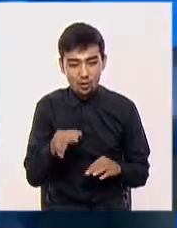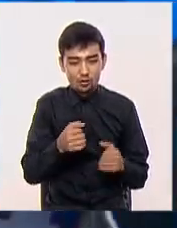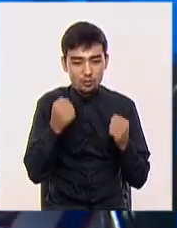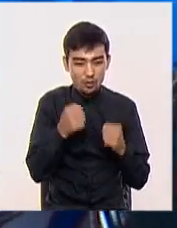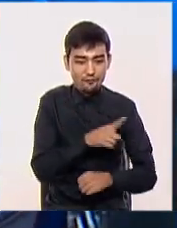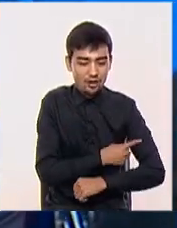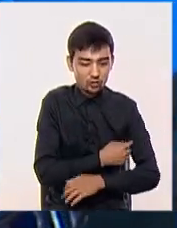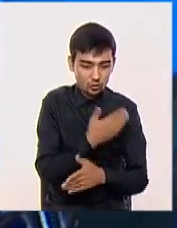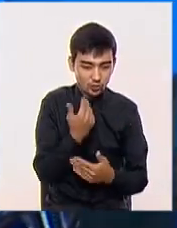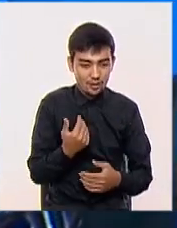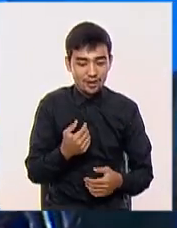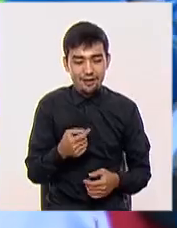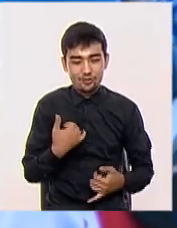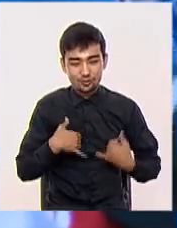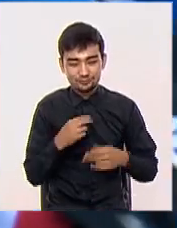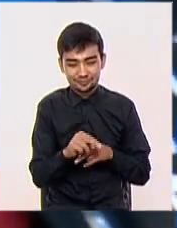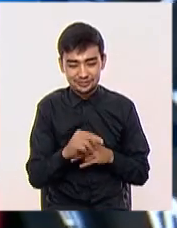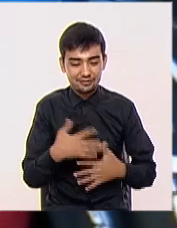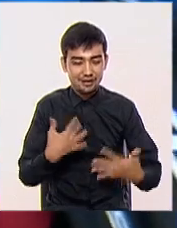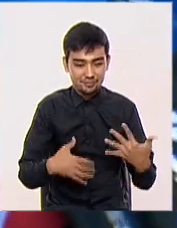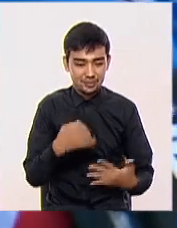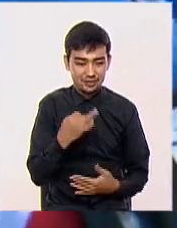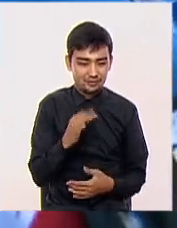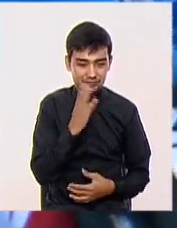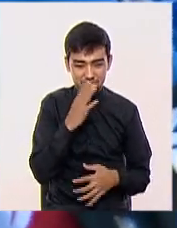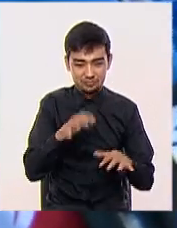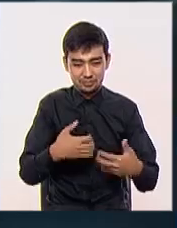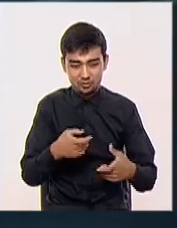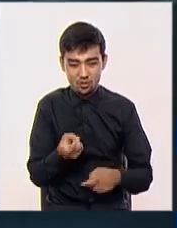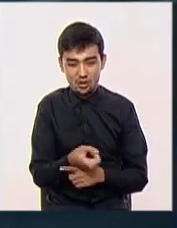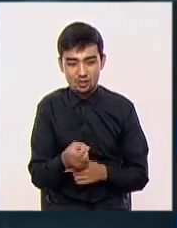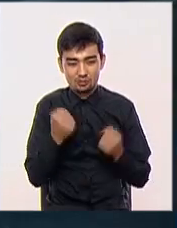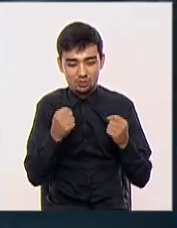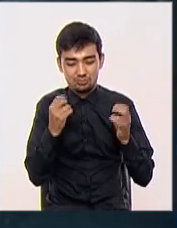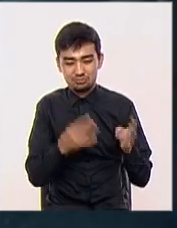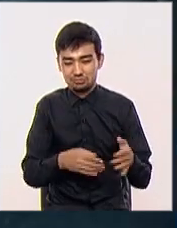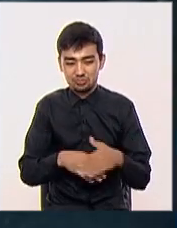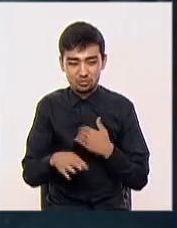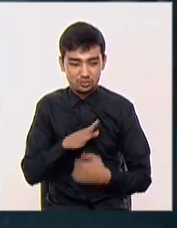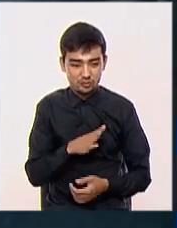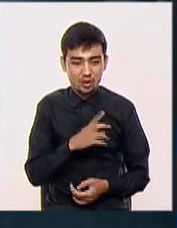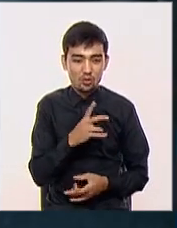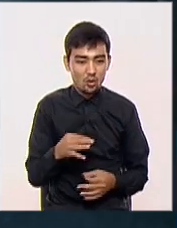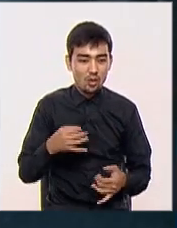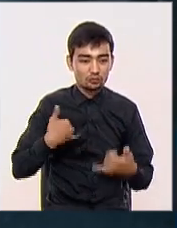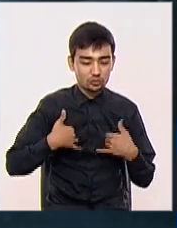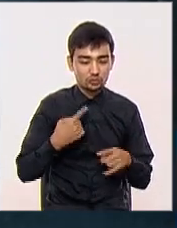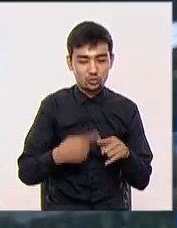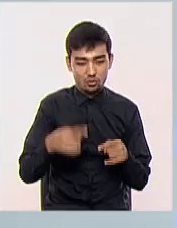врача. Тренерская работа слабая. Родители вынуждены забирать детей из хоккейного спорта, но тренеры придерживаются другого